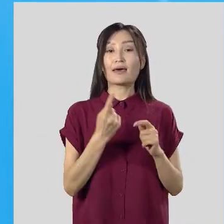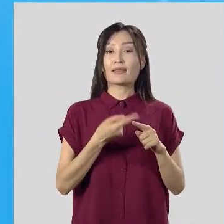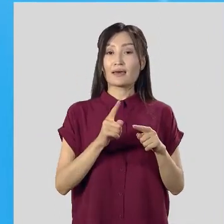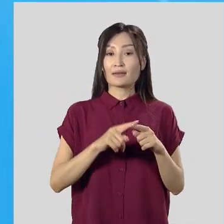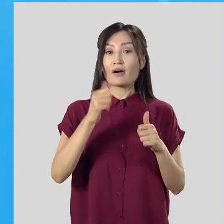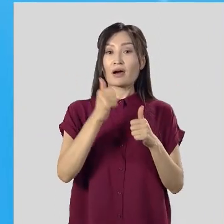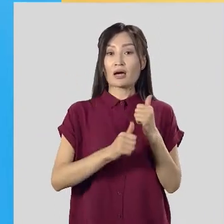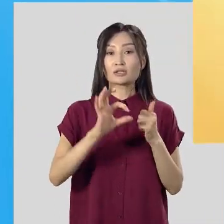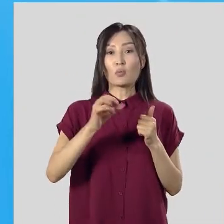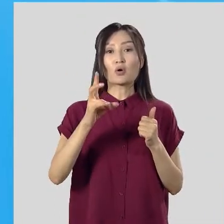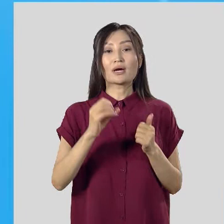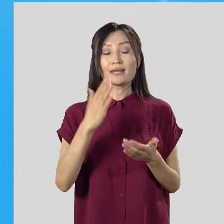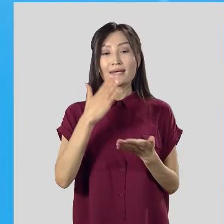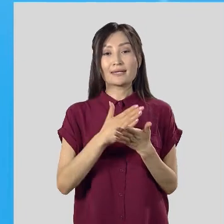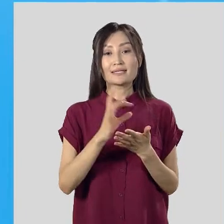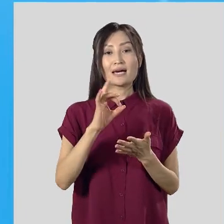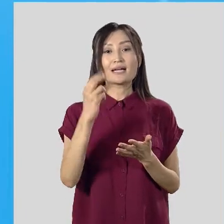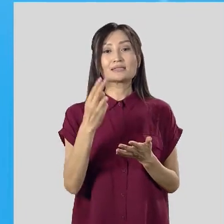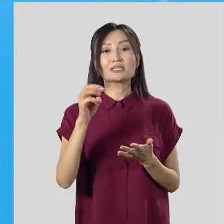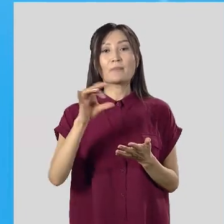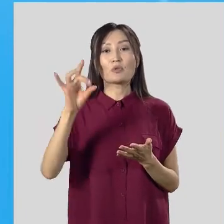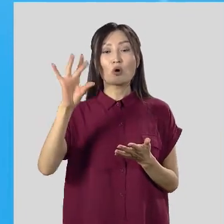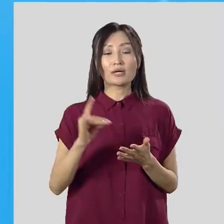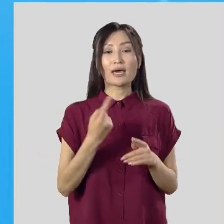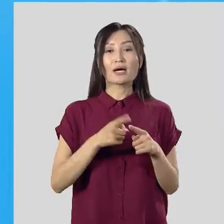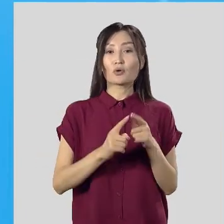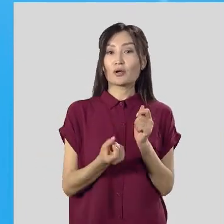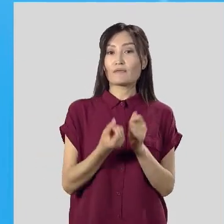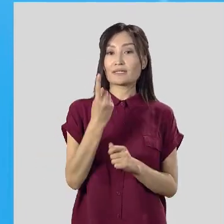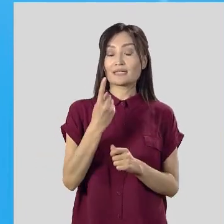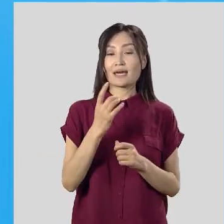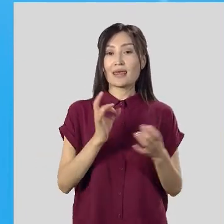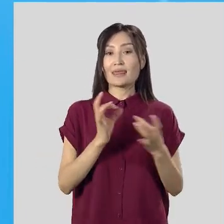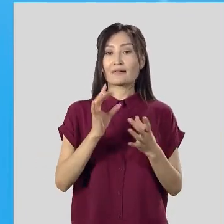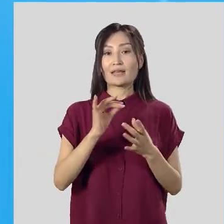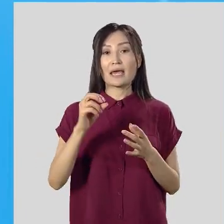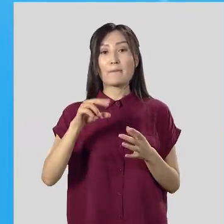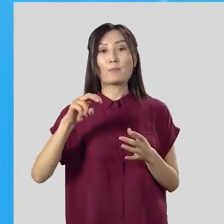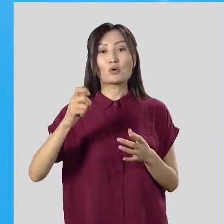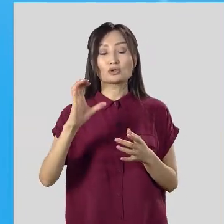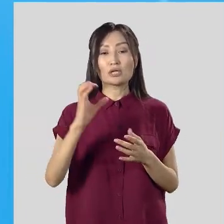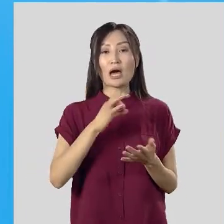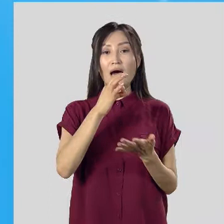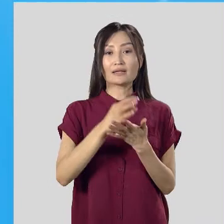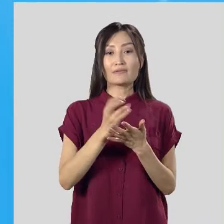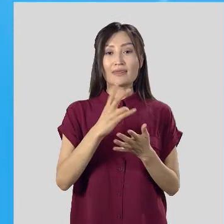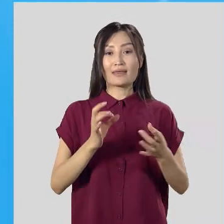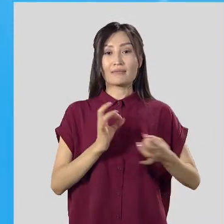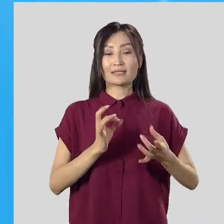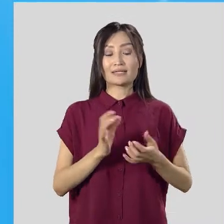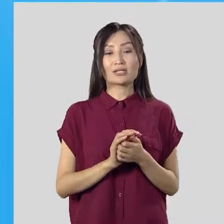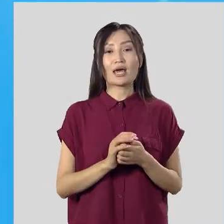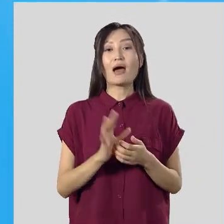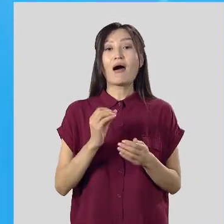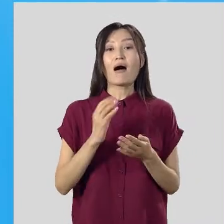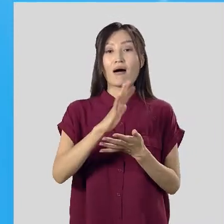в каждом органе есть рецепторы, в которых возникает нервный импульс в ответ на раздражение.